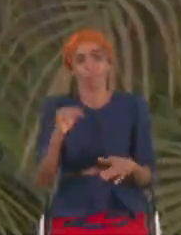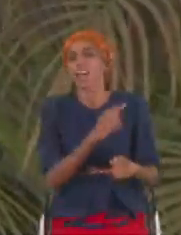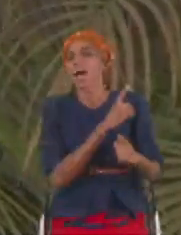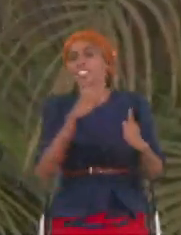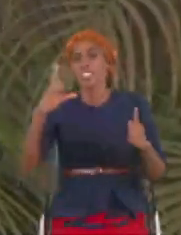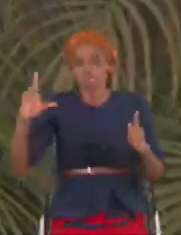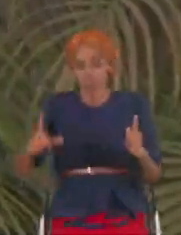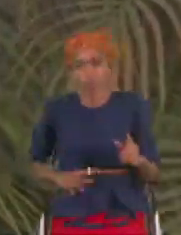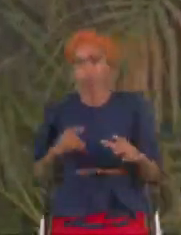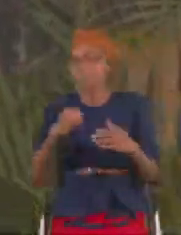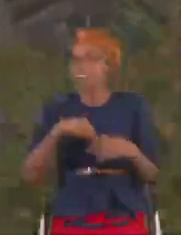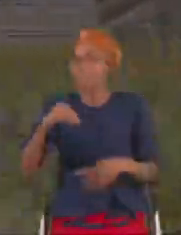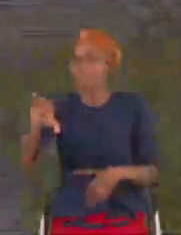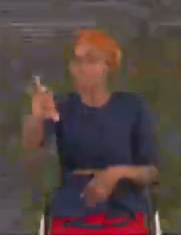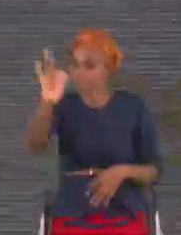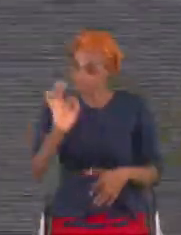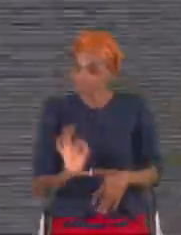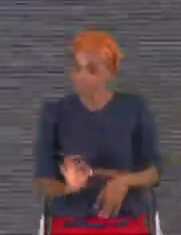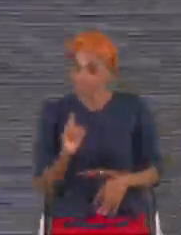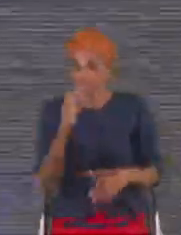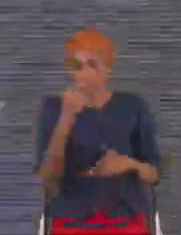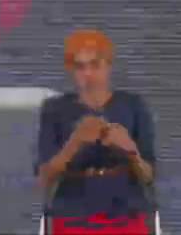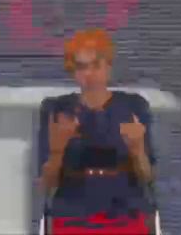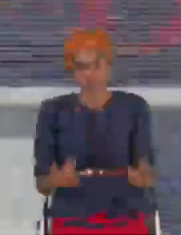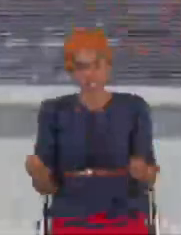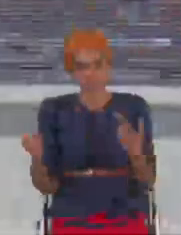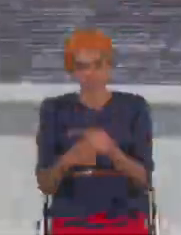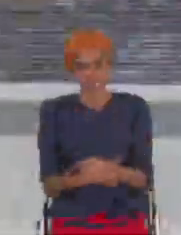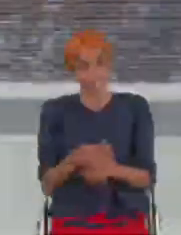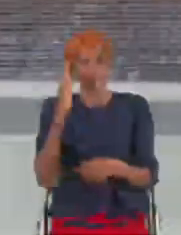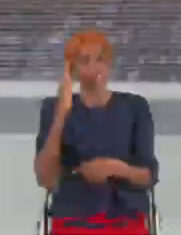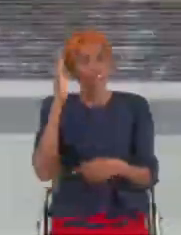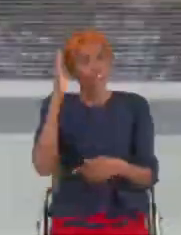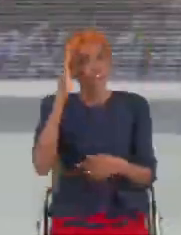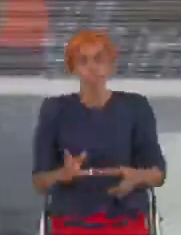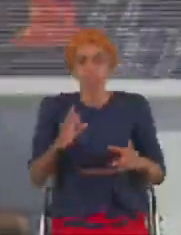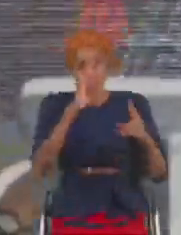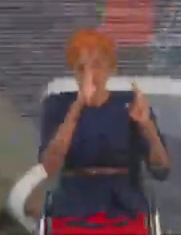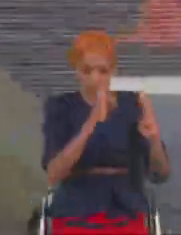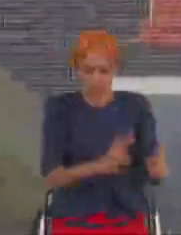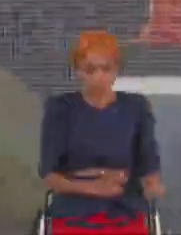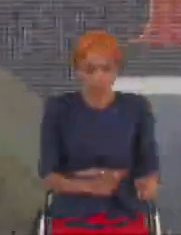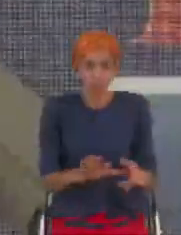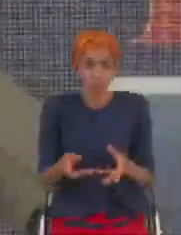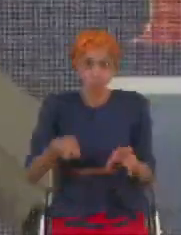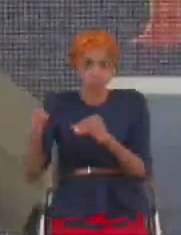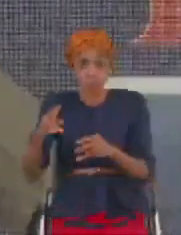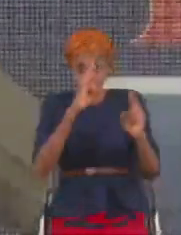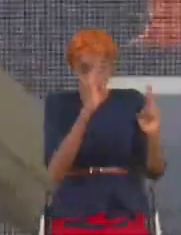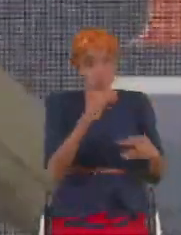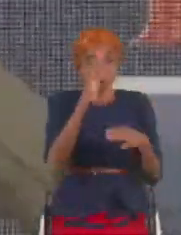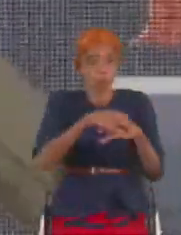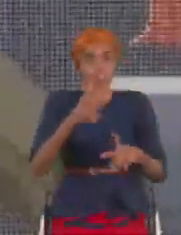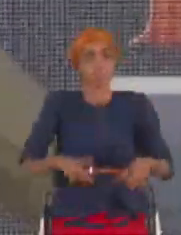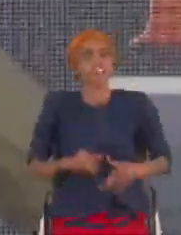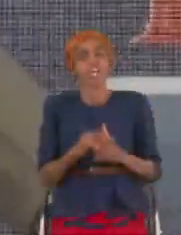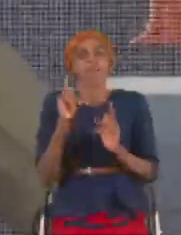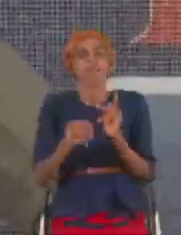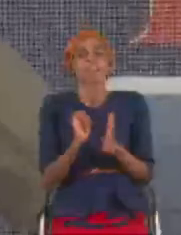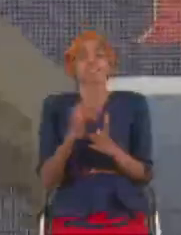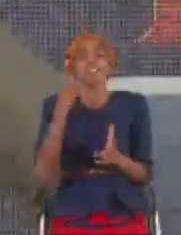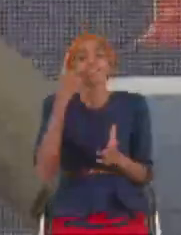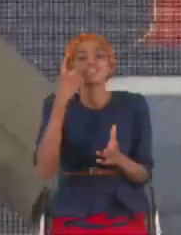dieu qui tu as établie à partir de ce jour il va mettre l'honneur cet avis ce qui te